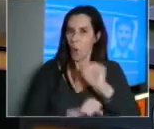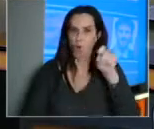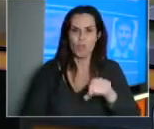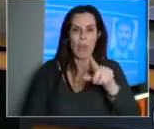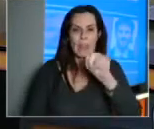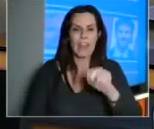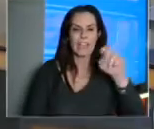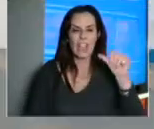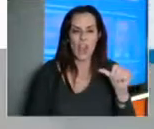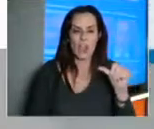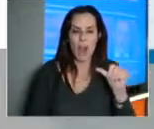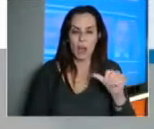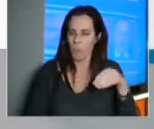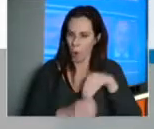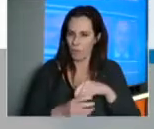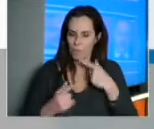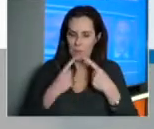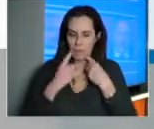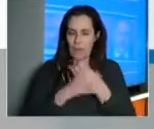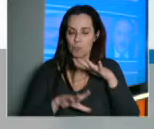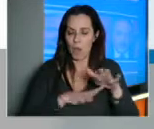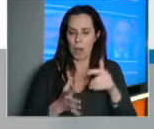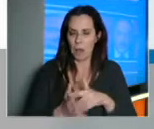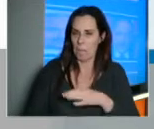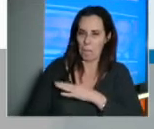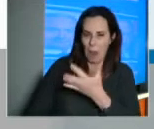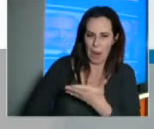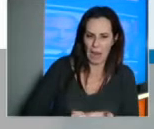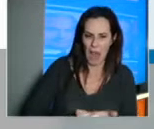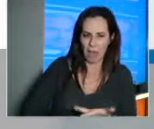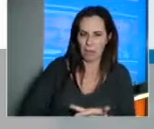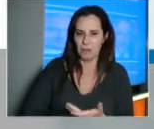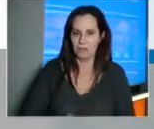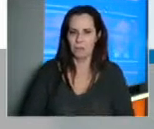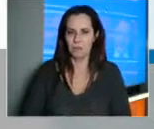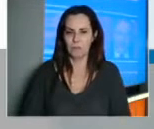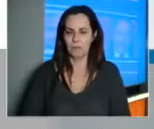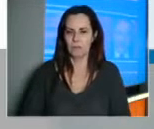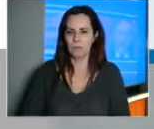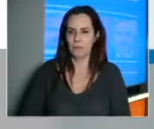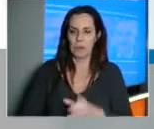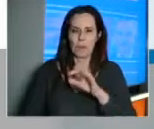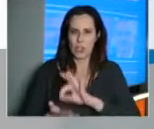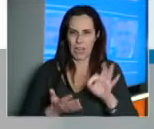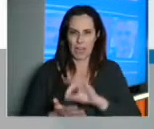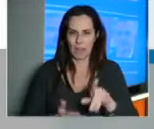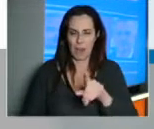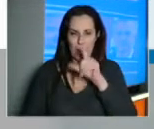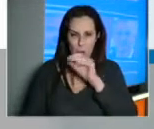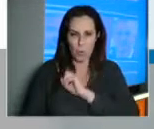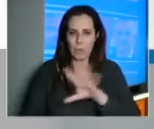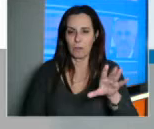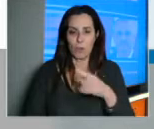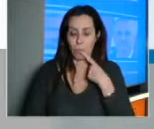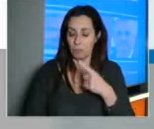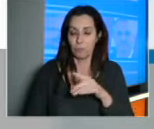זה שנתן אשל מעורב במסע ומתן הקואליציוני. הנה יש מציאות שהעלתה תמר זנדברג,